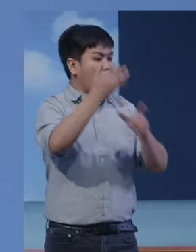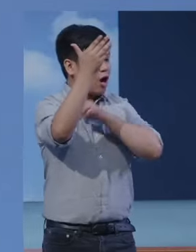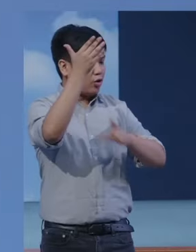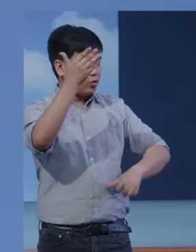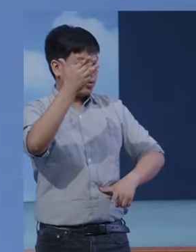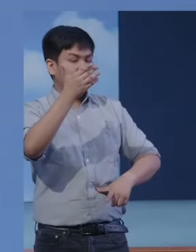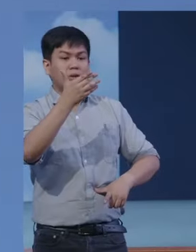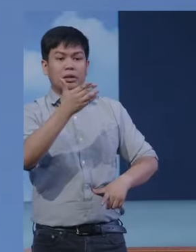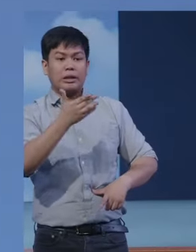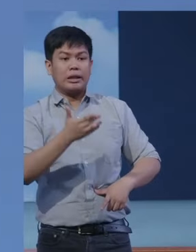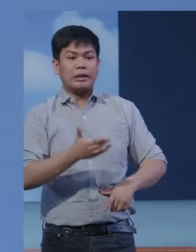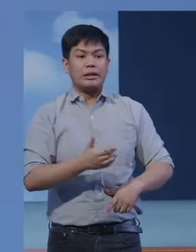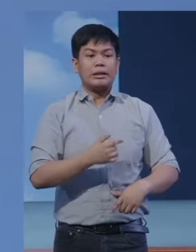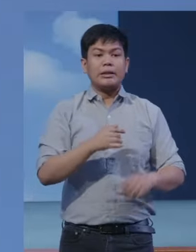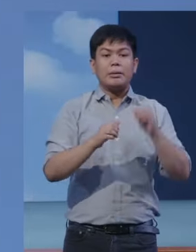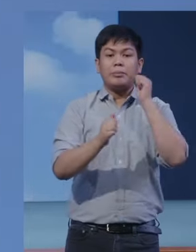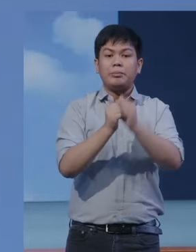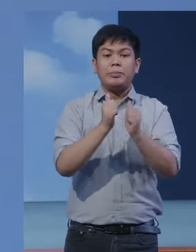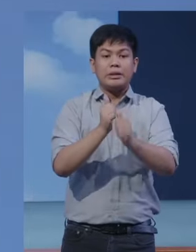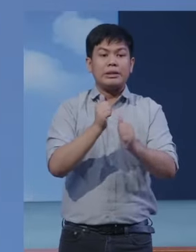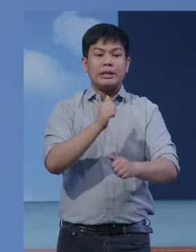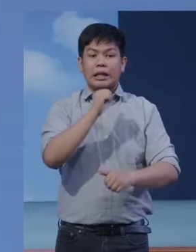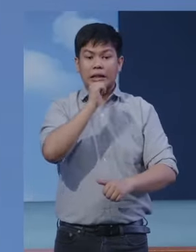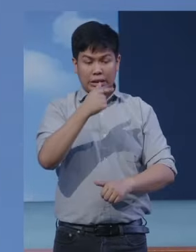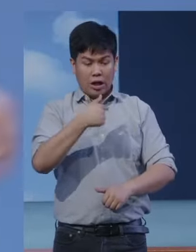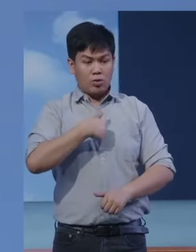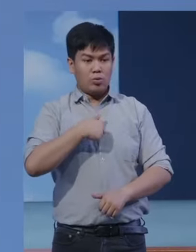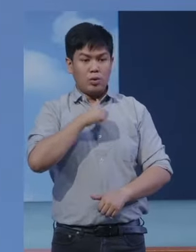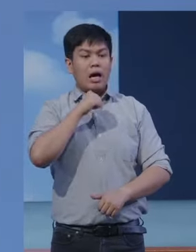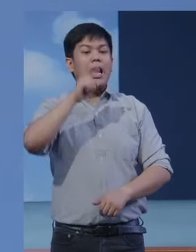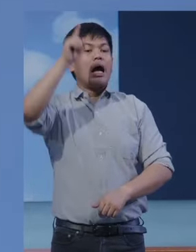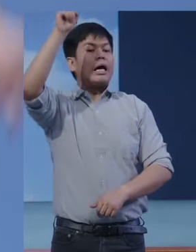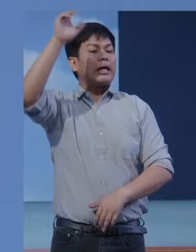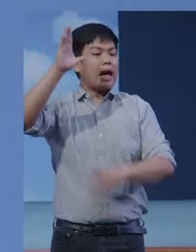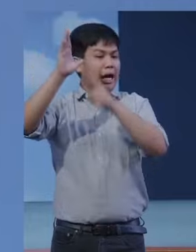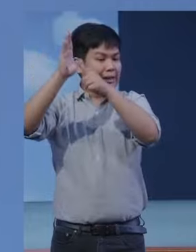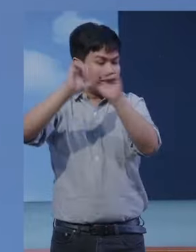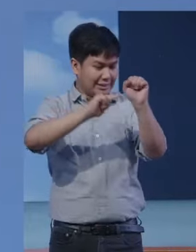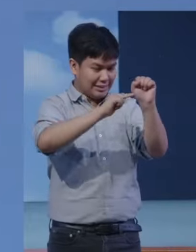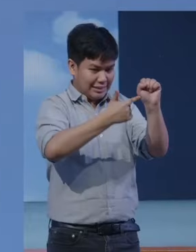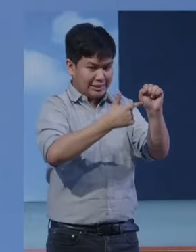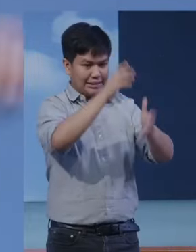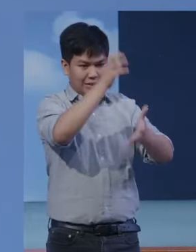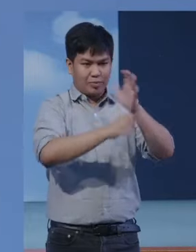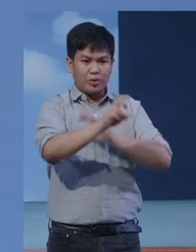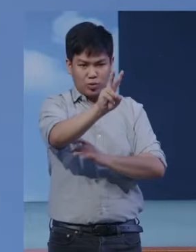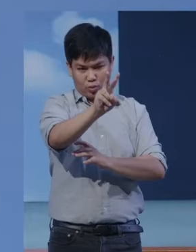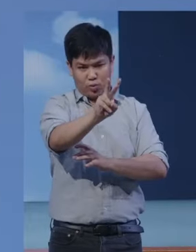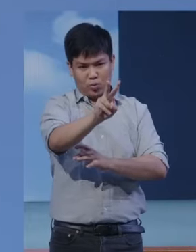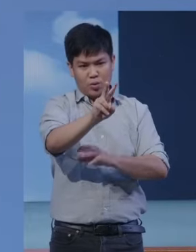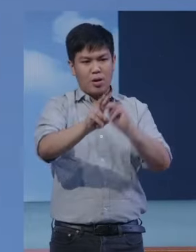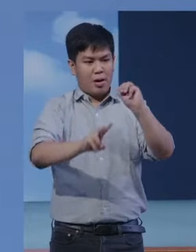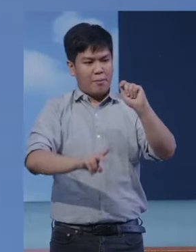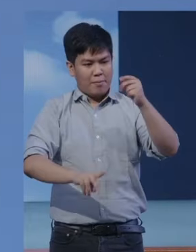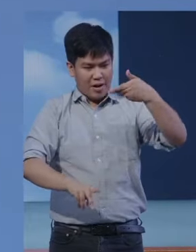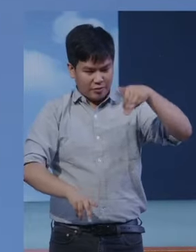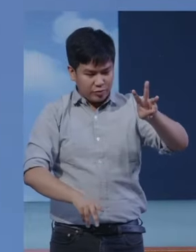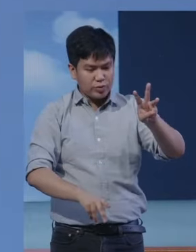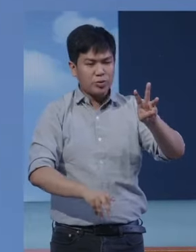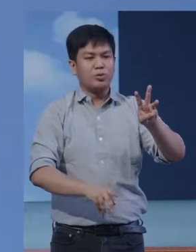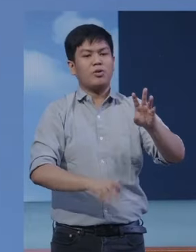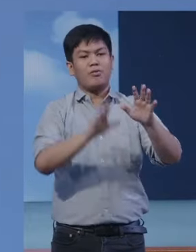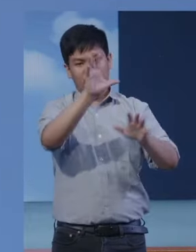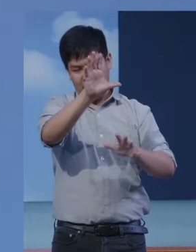ibig sabihin nagsalita na ang Diyos tungkol dito Saan sa Genesis 2:24 saan sa Matthew 5:31